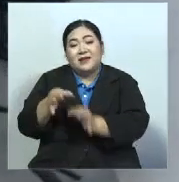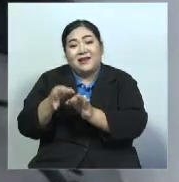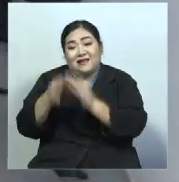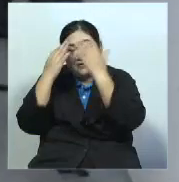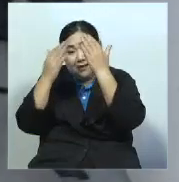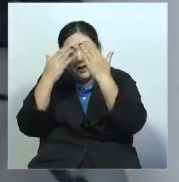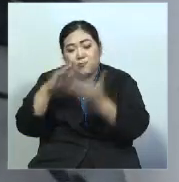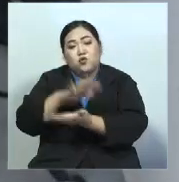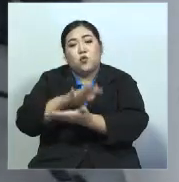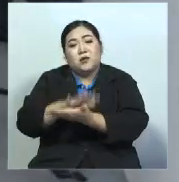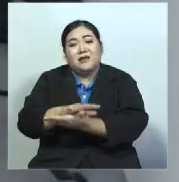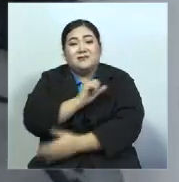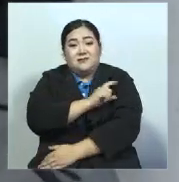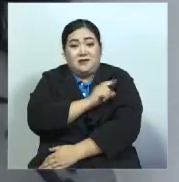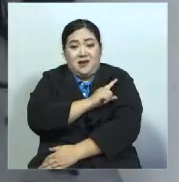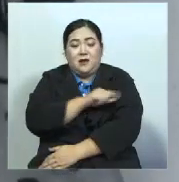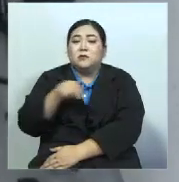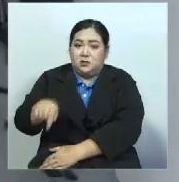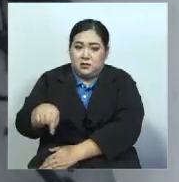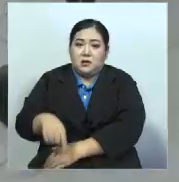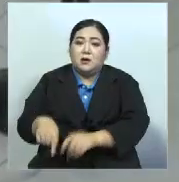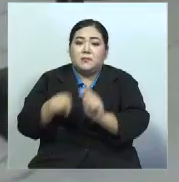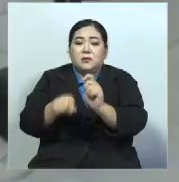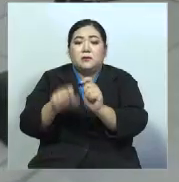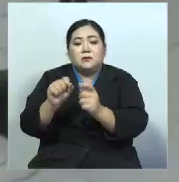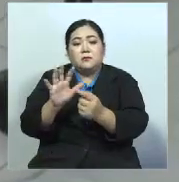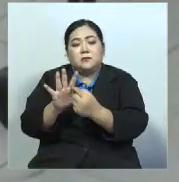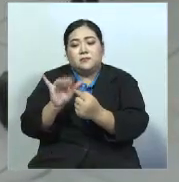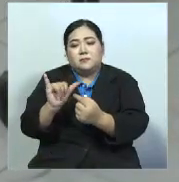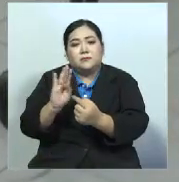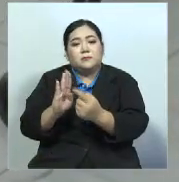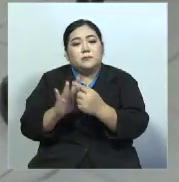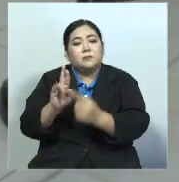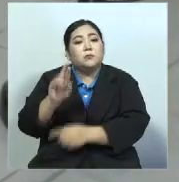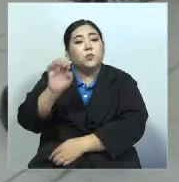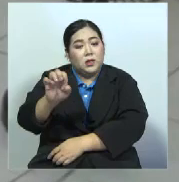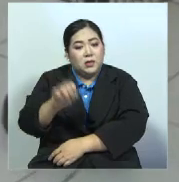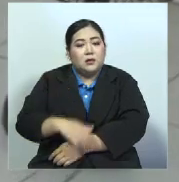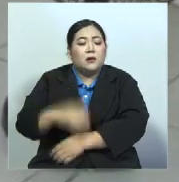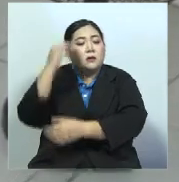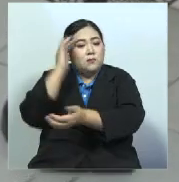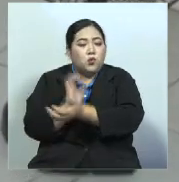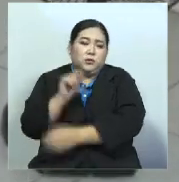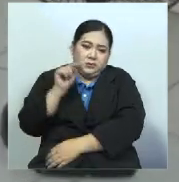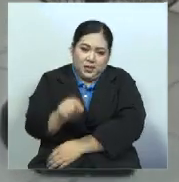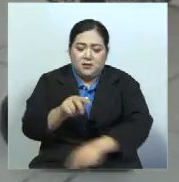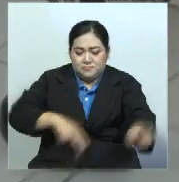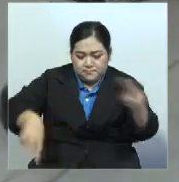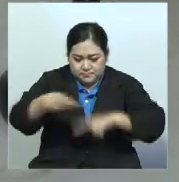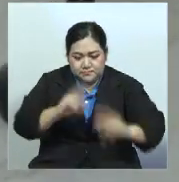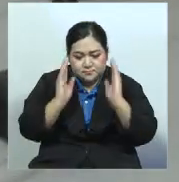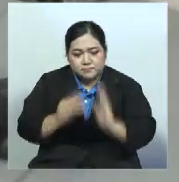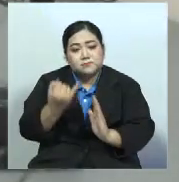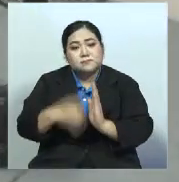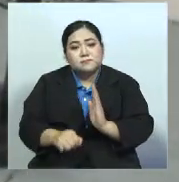ศึกษาหมู่ที่1ตำบลตะบิ่งอำเภอสายบุรีผู้บังคับการตำรวจภูธรจังหวัดปัตตานีสั่งการให้เร่งติดตามตัวคนร้